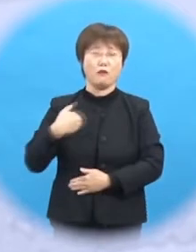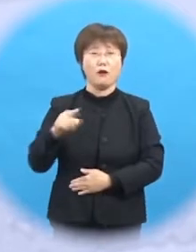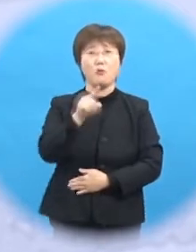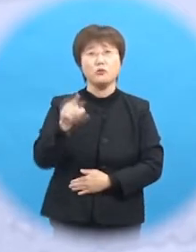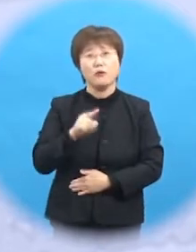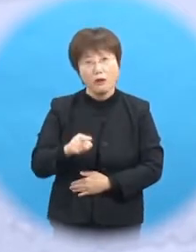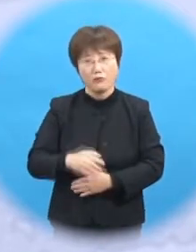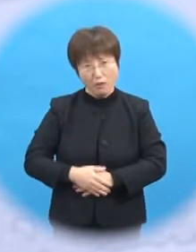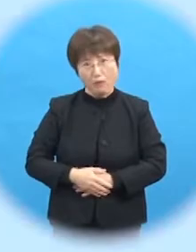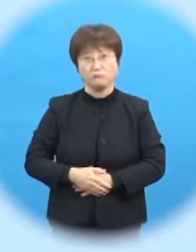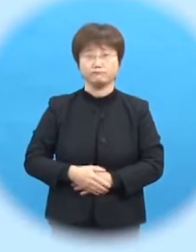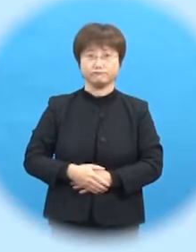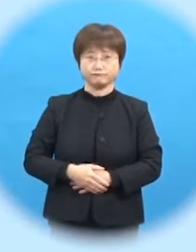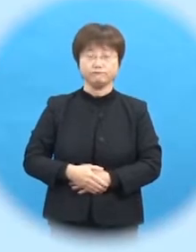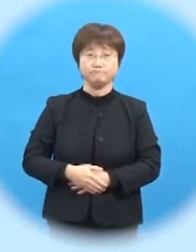ね。